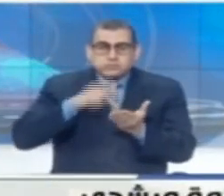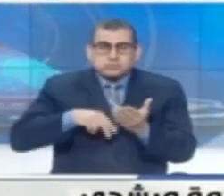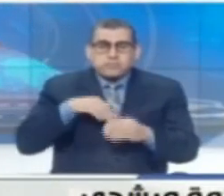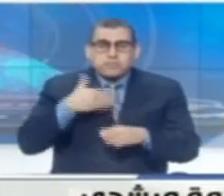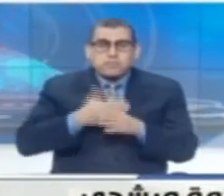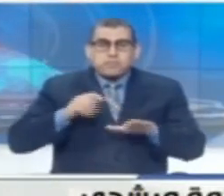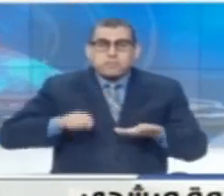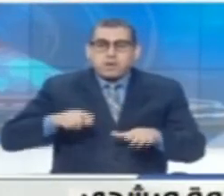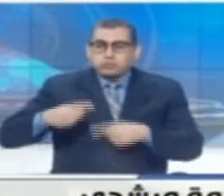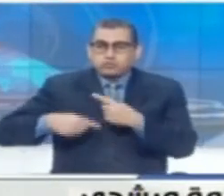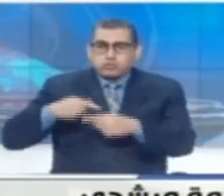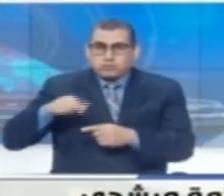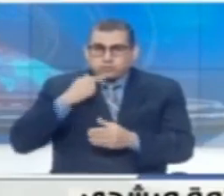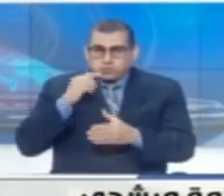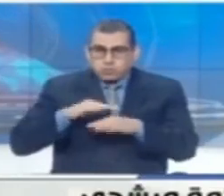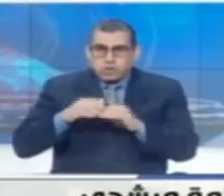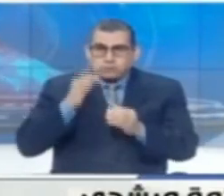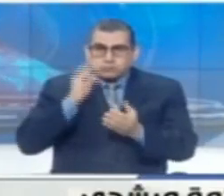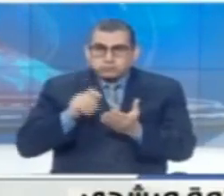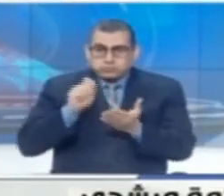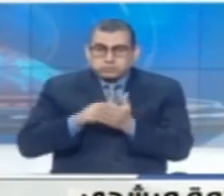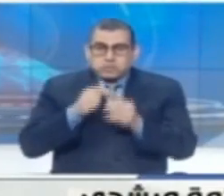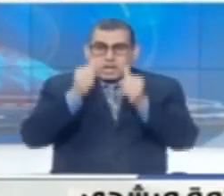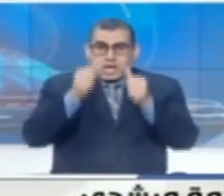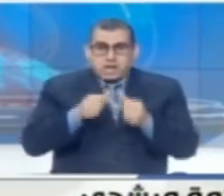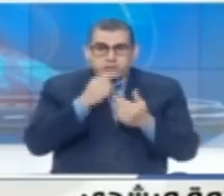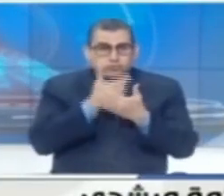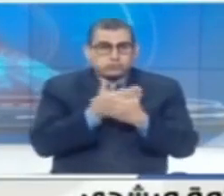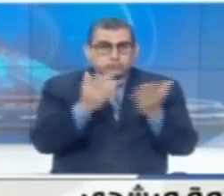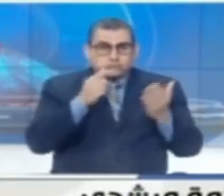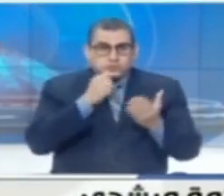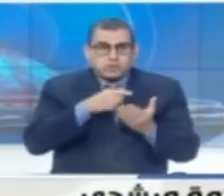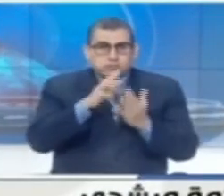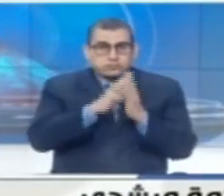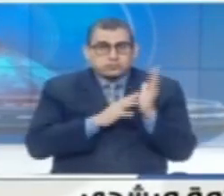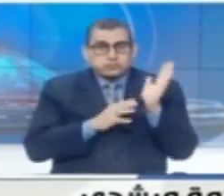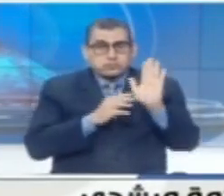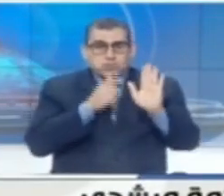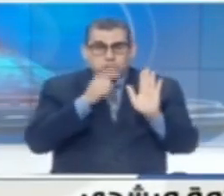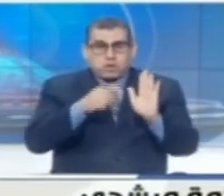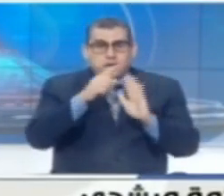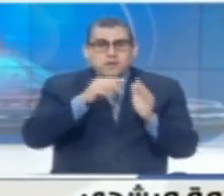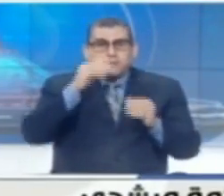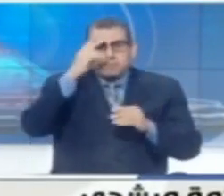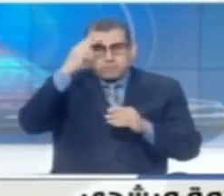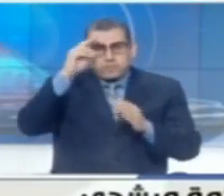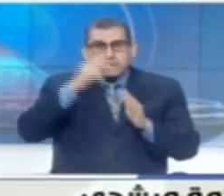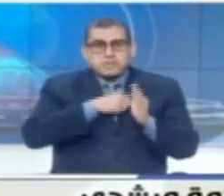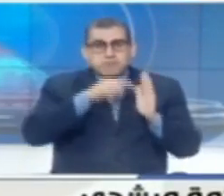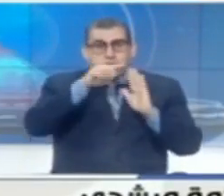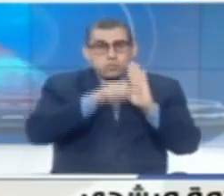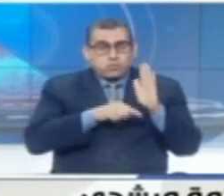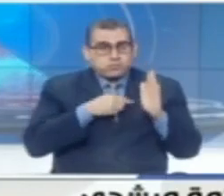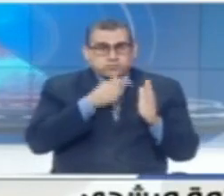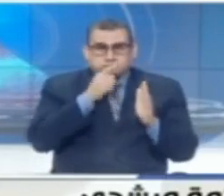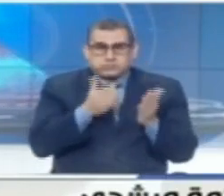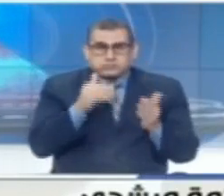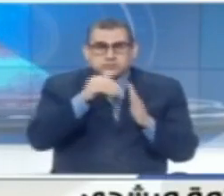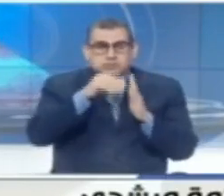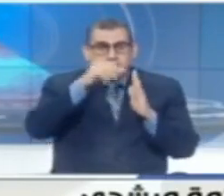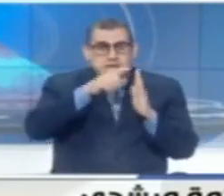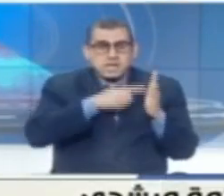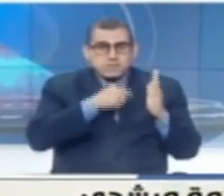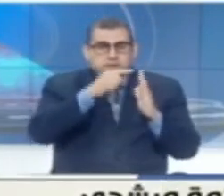لا يمكن البناء عليها في إعلان المفوضية القائمة النهائية للمرشحين لاحتوائها على